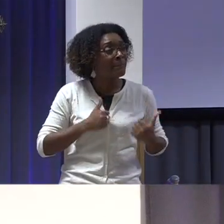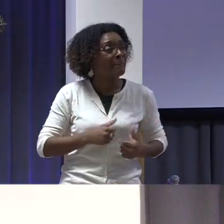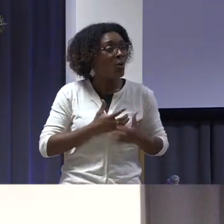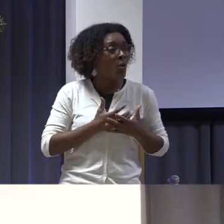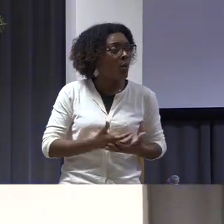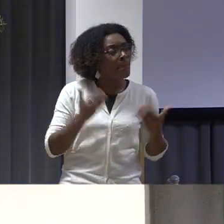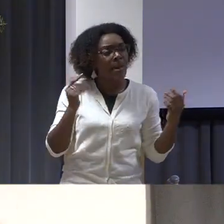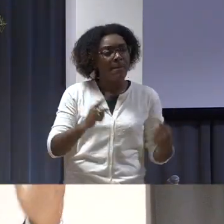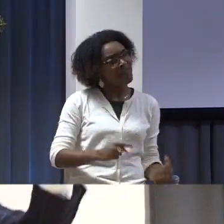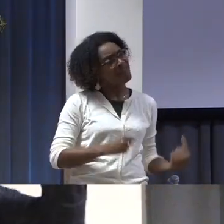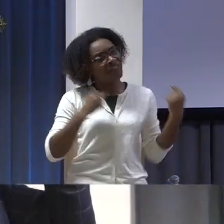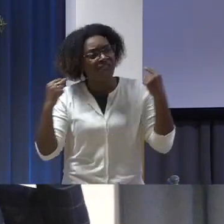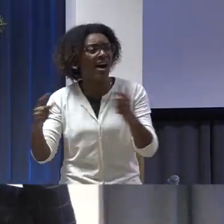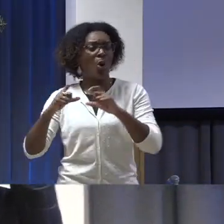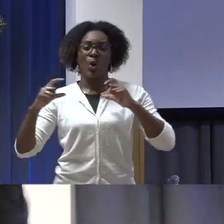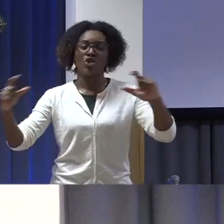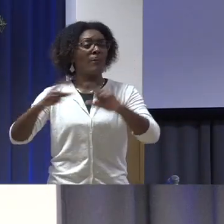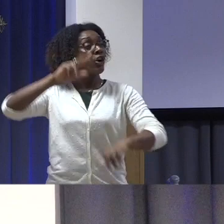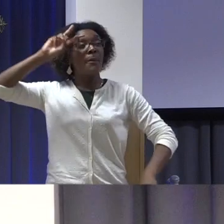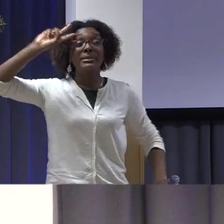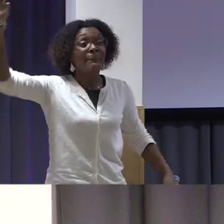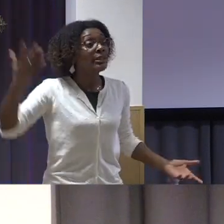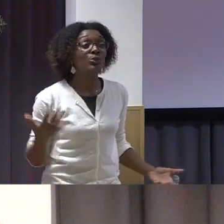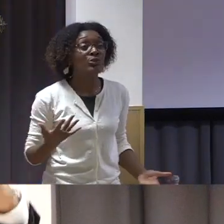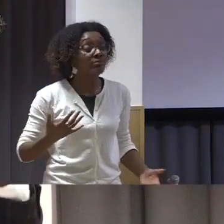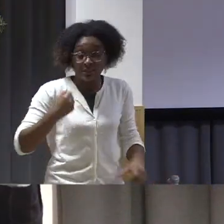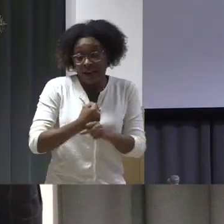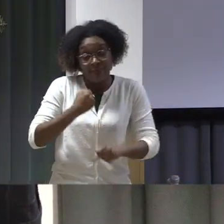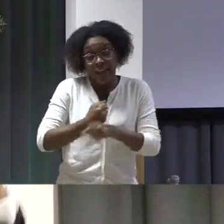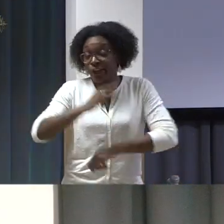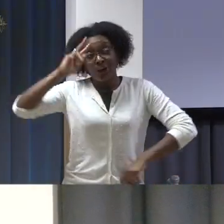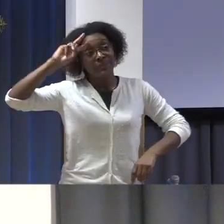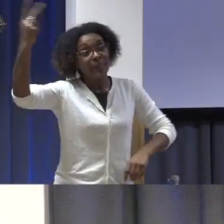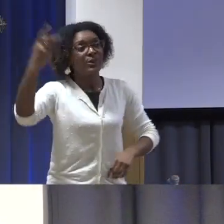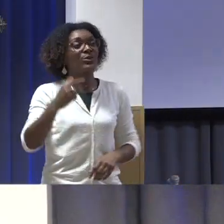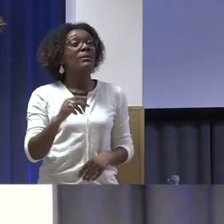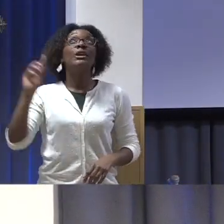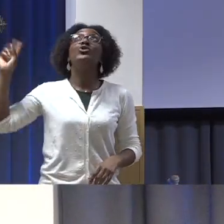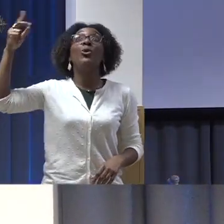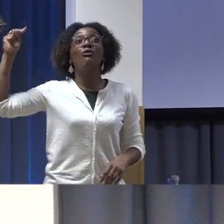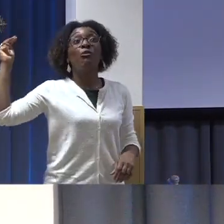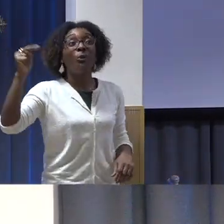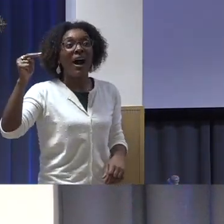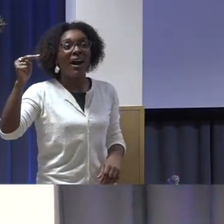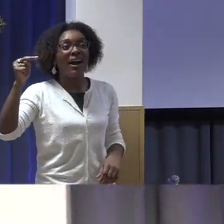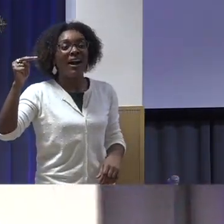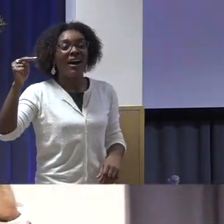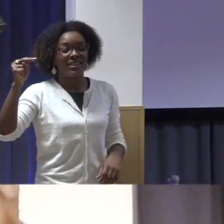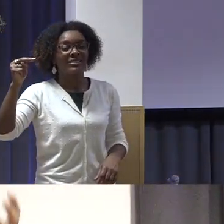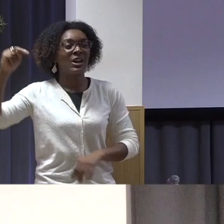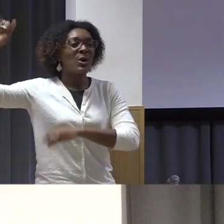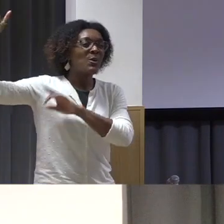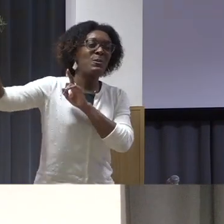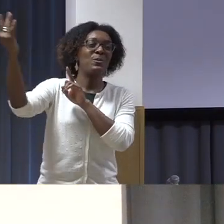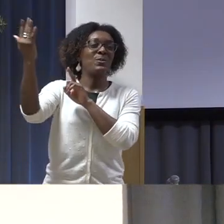il était là pour faire ce qu'il devait faire et le seigneur qui voit est arrivé vers lui pour se